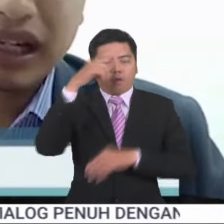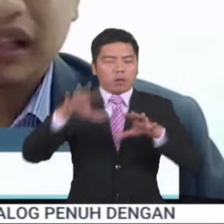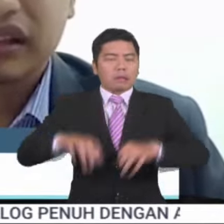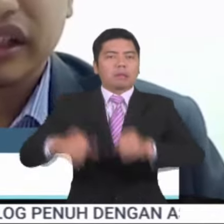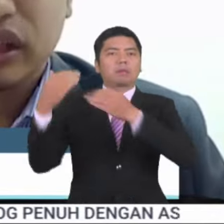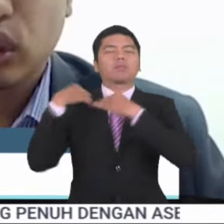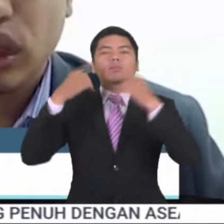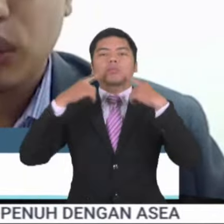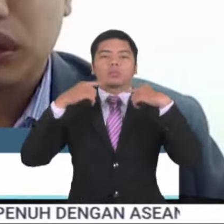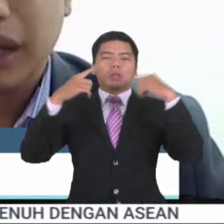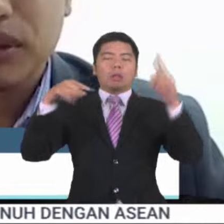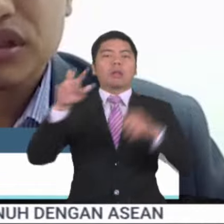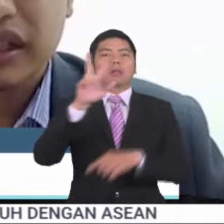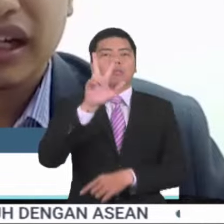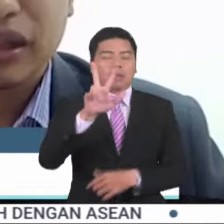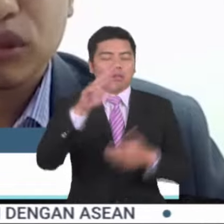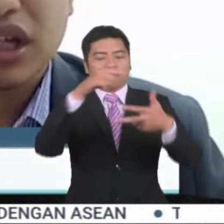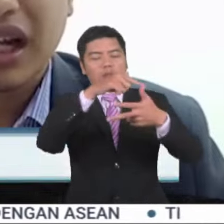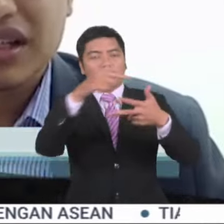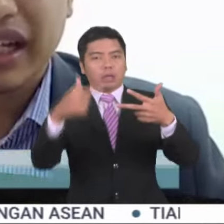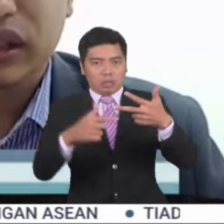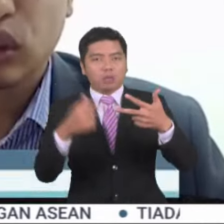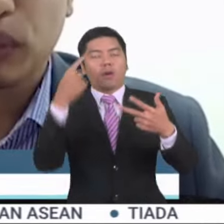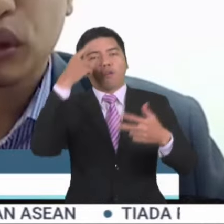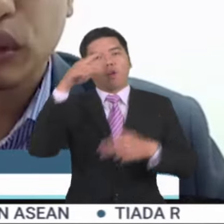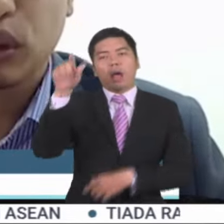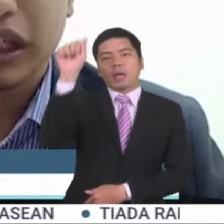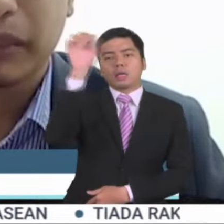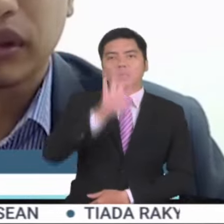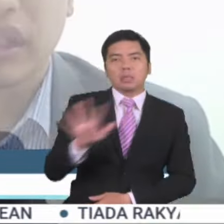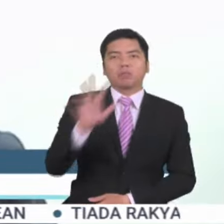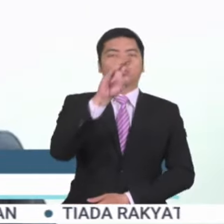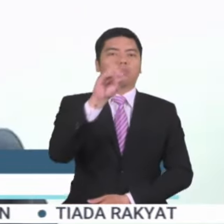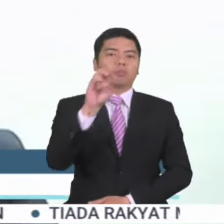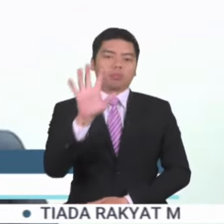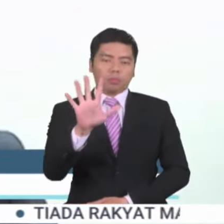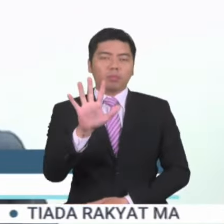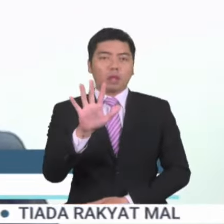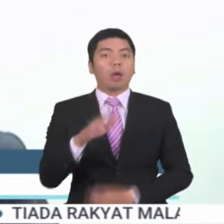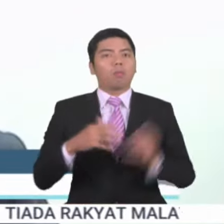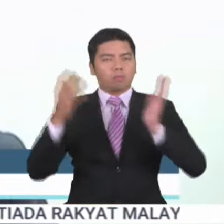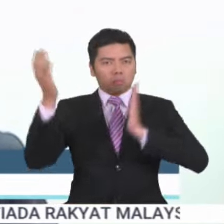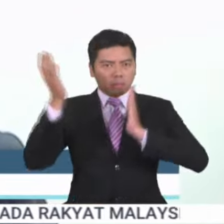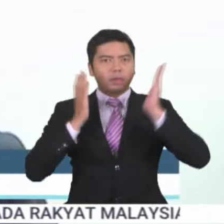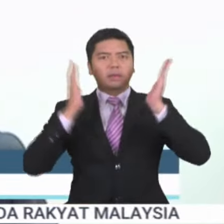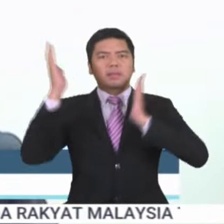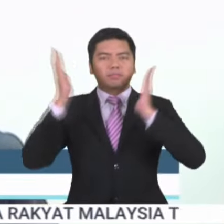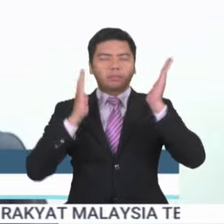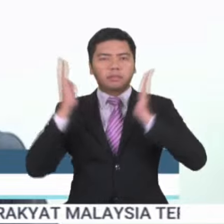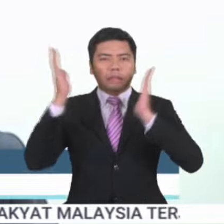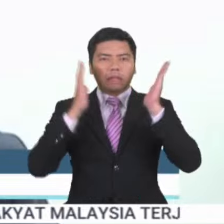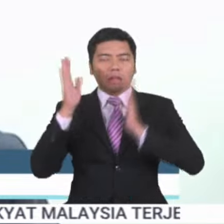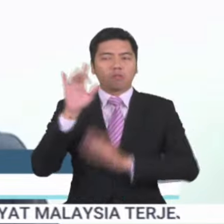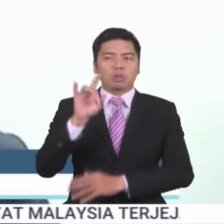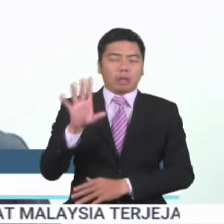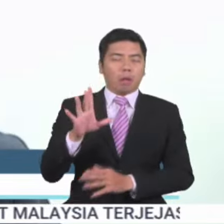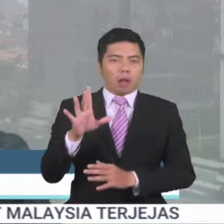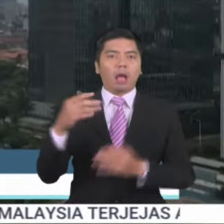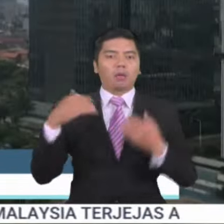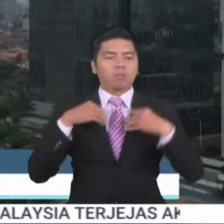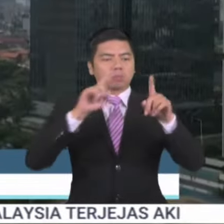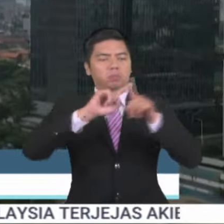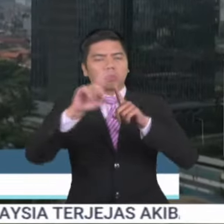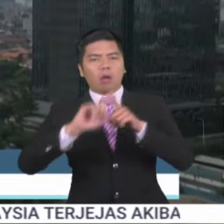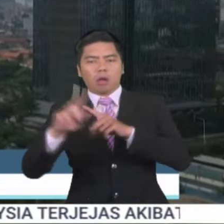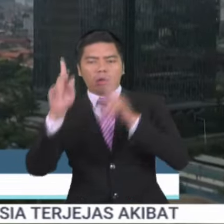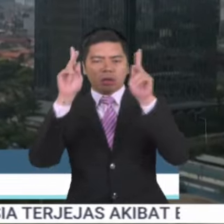dengan cemerlang tiga tonggak utama sidang kemuncak ASEAN 2025. Malaysia satu-satunya negara yang mempunyai kepelbagaian